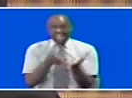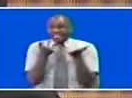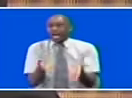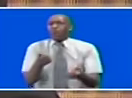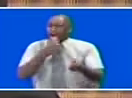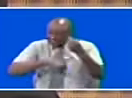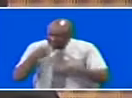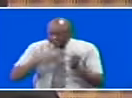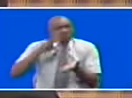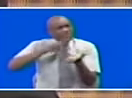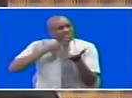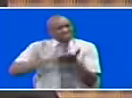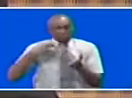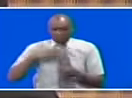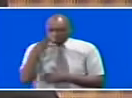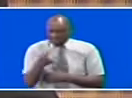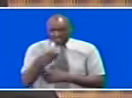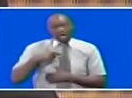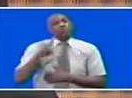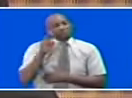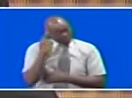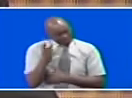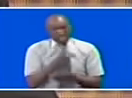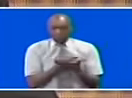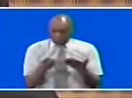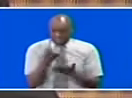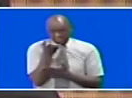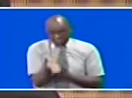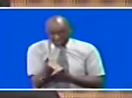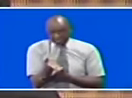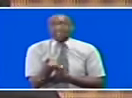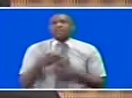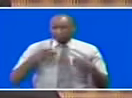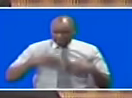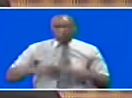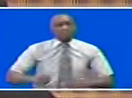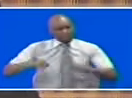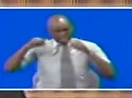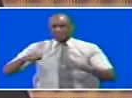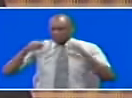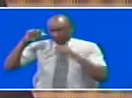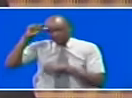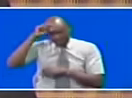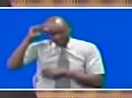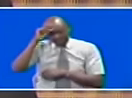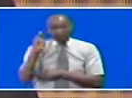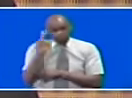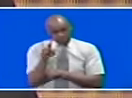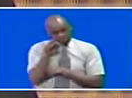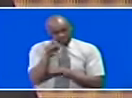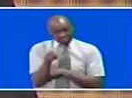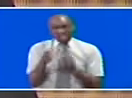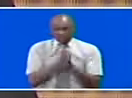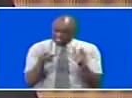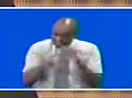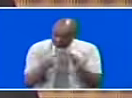ya kuwasajili wapiga kura imeingia wiki yake kote nchini, huku wakuu katika serikali ya Rais Uhuru Kenyatta na naibu wa